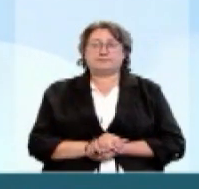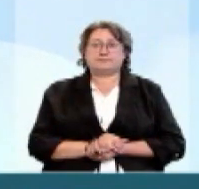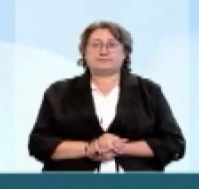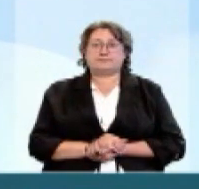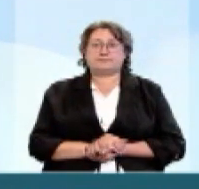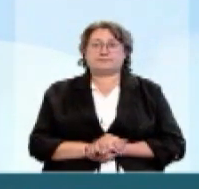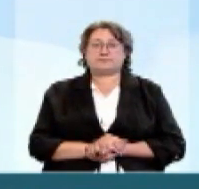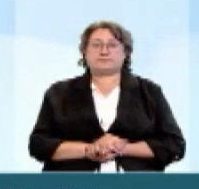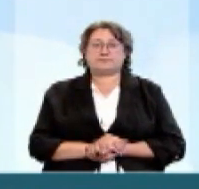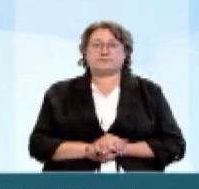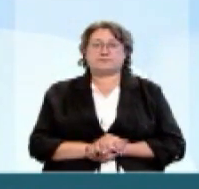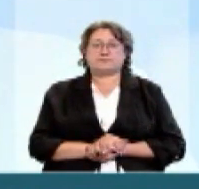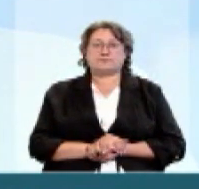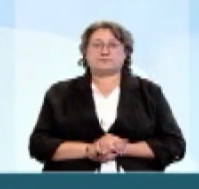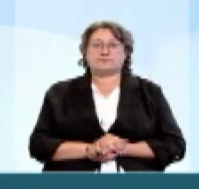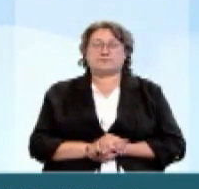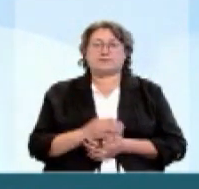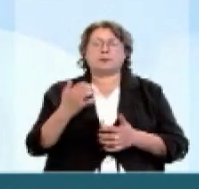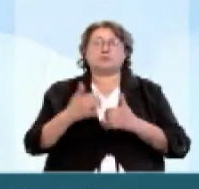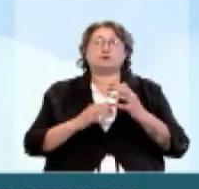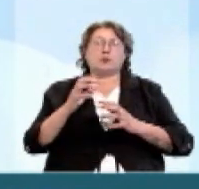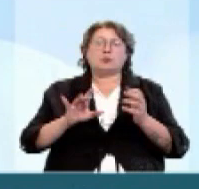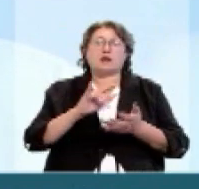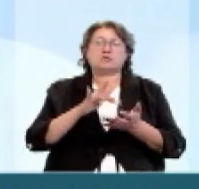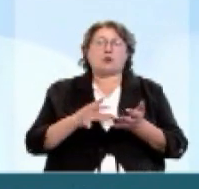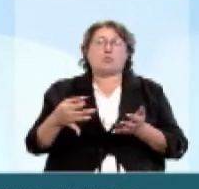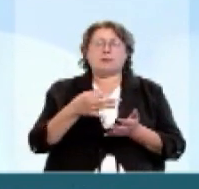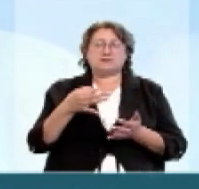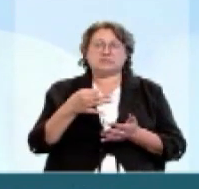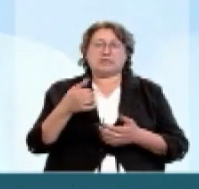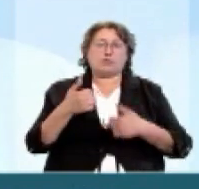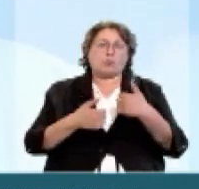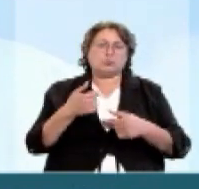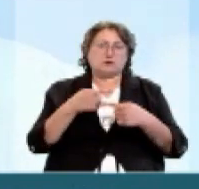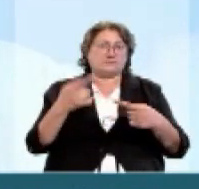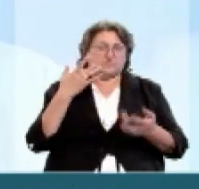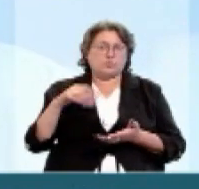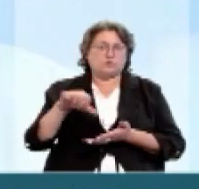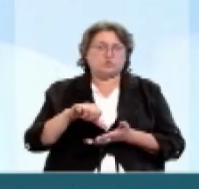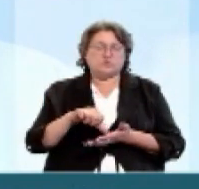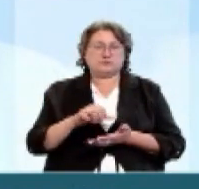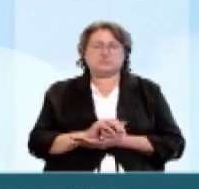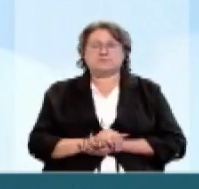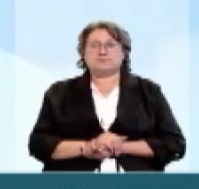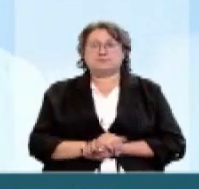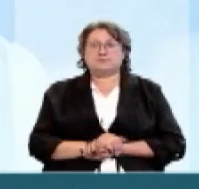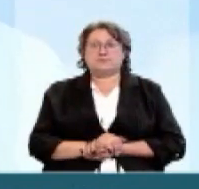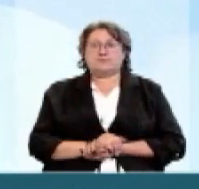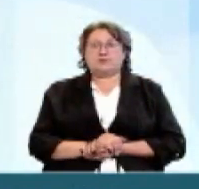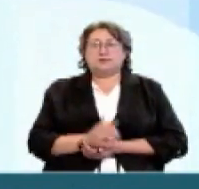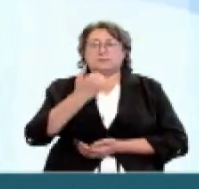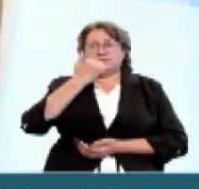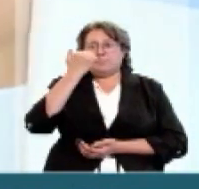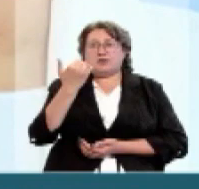егерлер атанды. Өте қоғамдық жұмыстарға белсене қатысады, тәртіпті. Сондай ата-анасына үлкен рахмет айтамыз осындай Наргиз